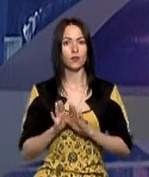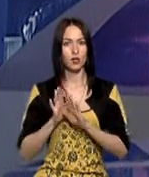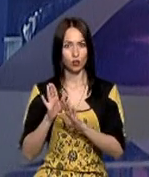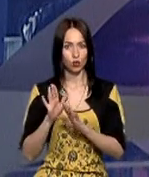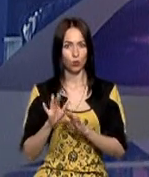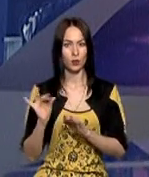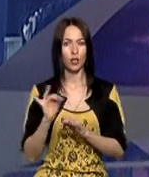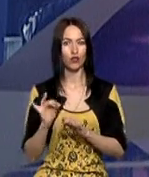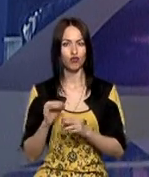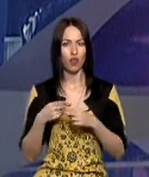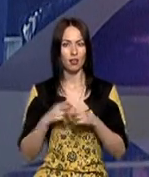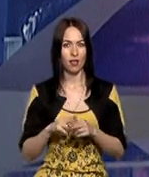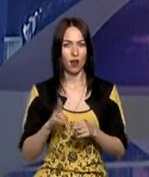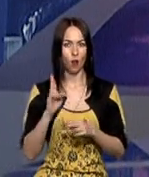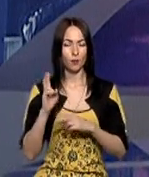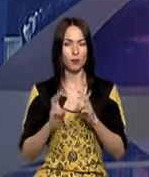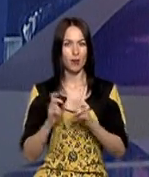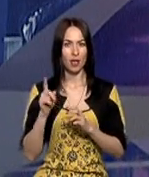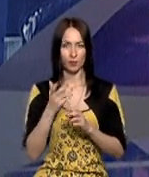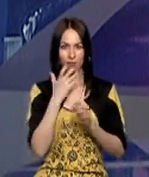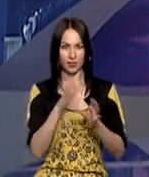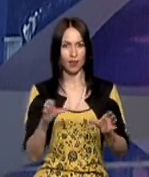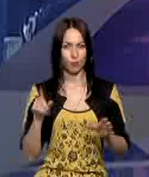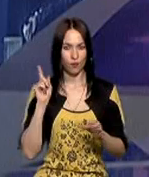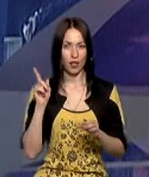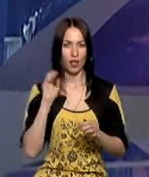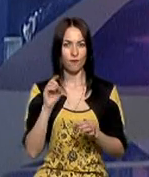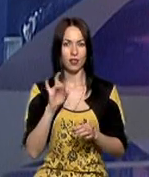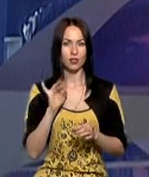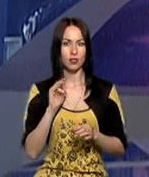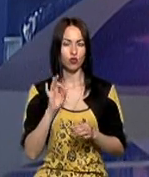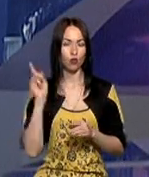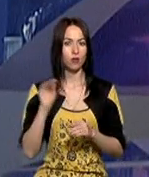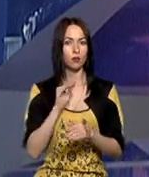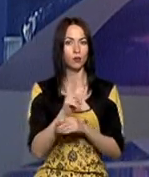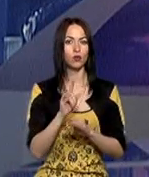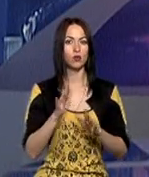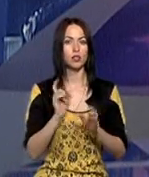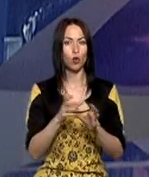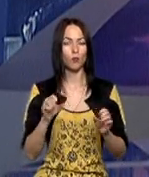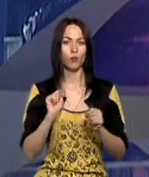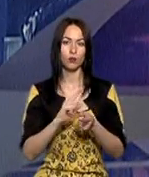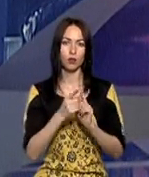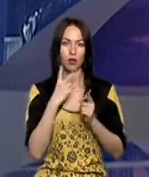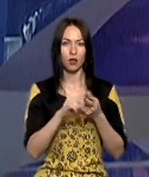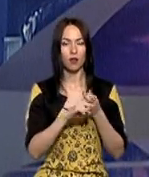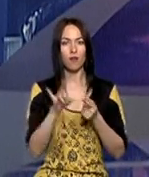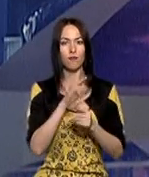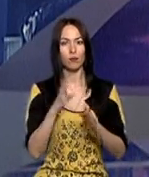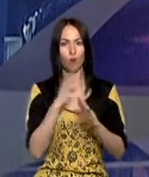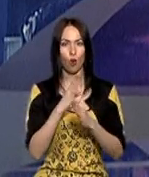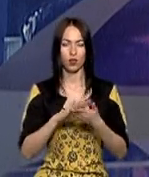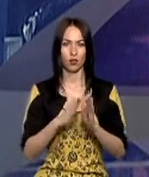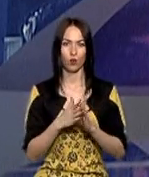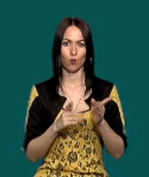підприємства Харківські теплові мережі Євген Зінченко. Він також додав, що ситуація з опаленням може змінитися у залежності від погодних